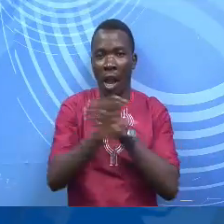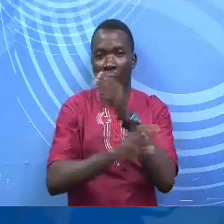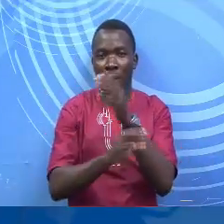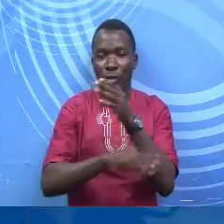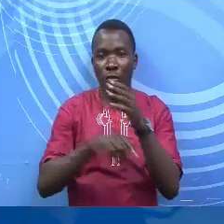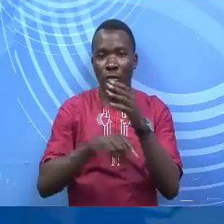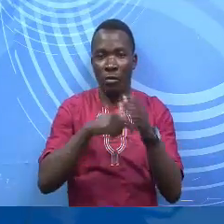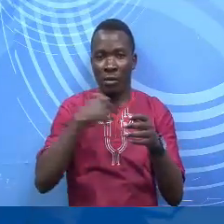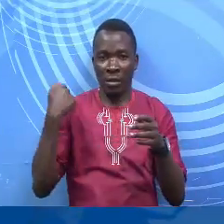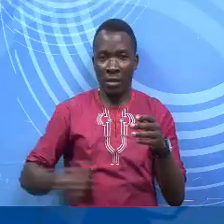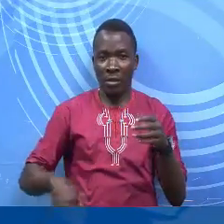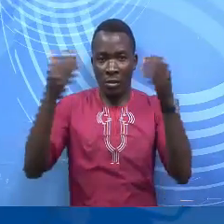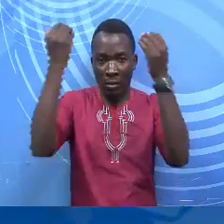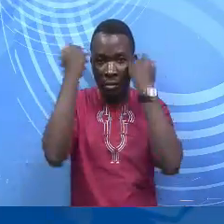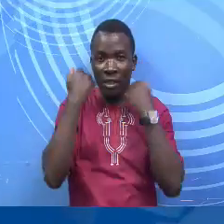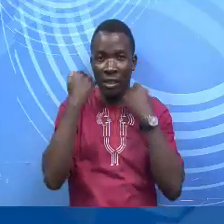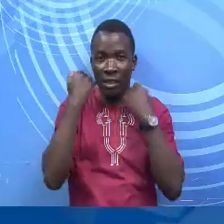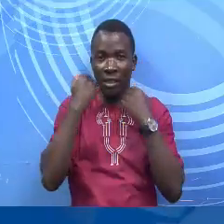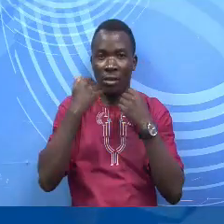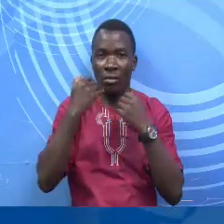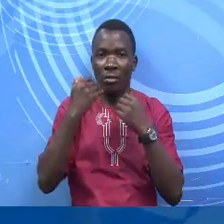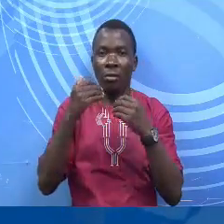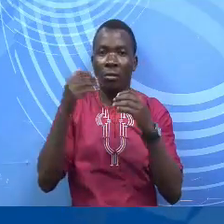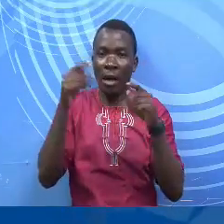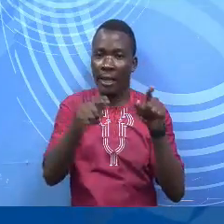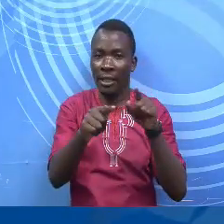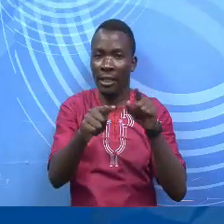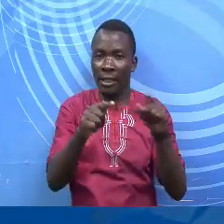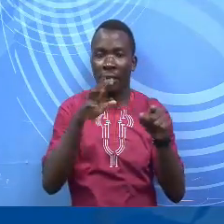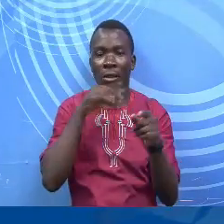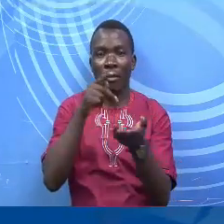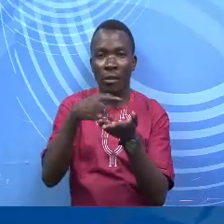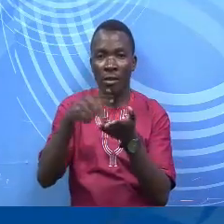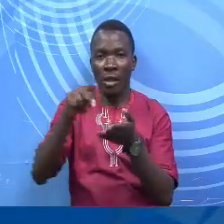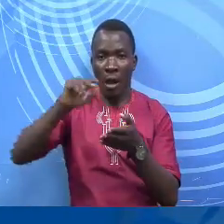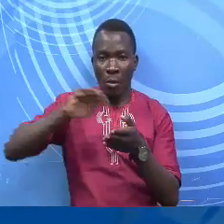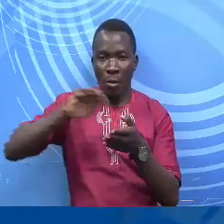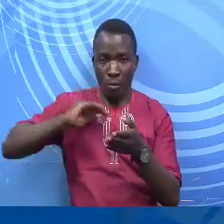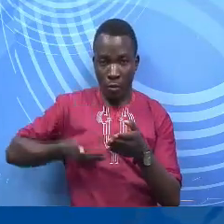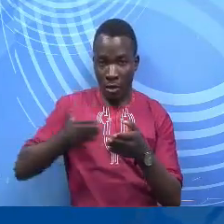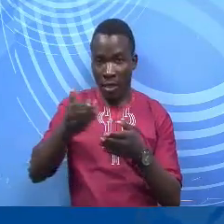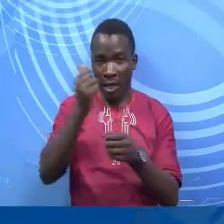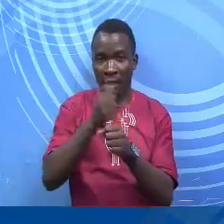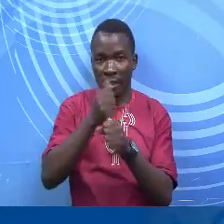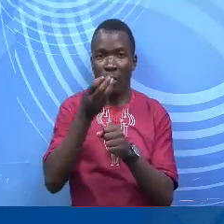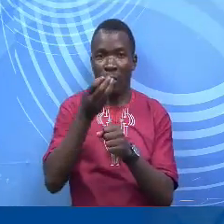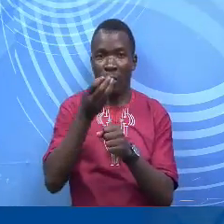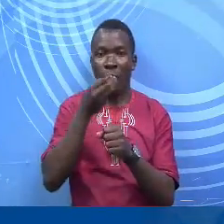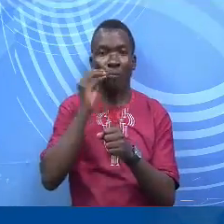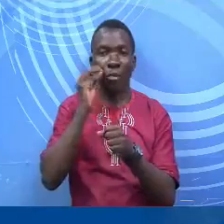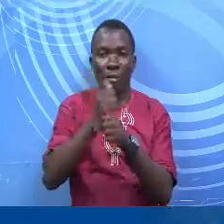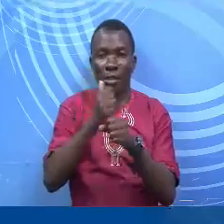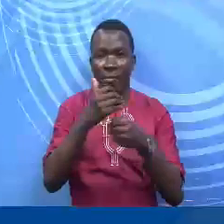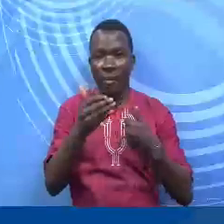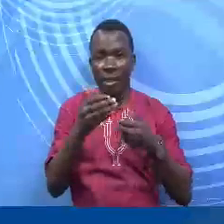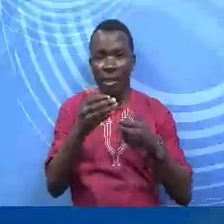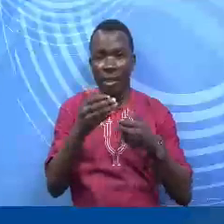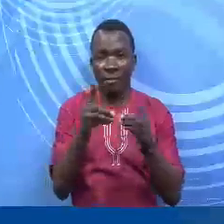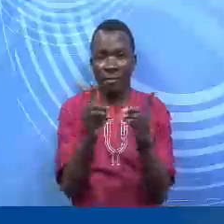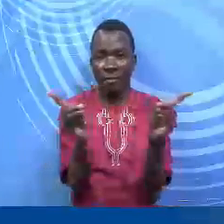cy'Ubushinwa urukiko rwategetse umugabo kwishyura umugore we imirimo yo mu rugo yakoze mbere yo gutandukana